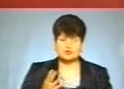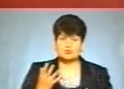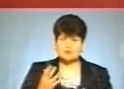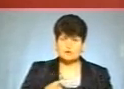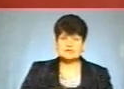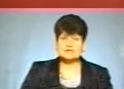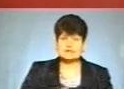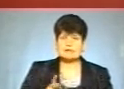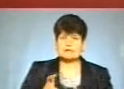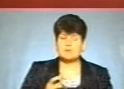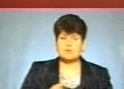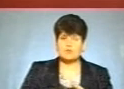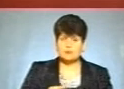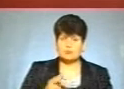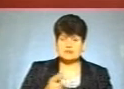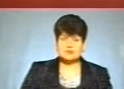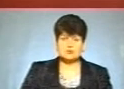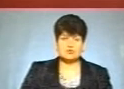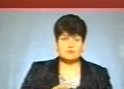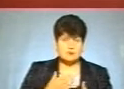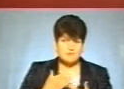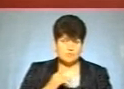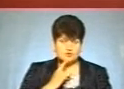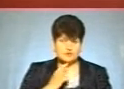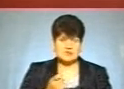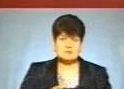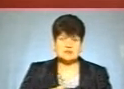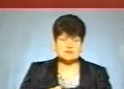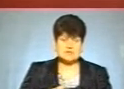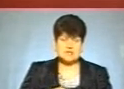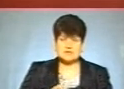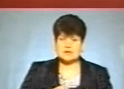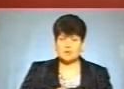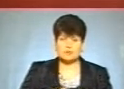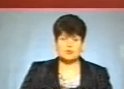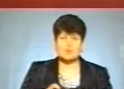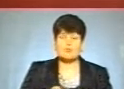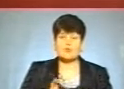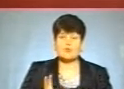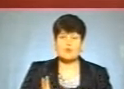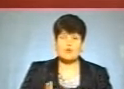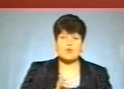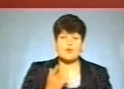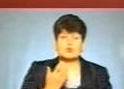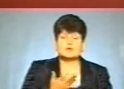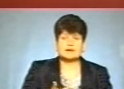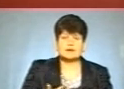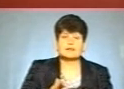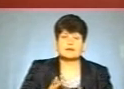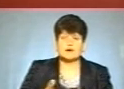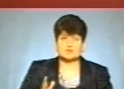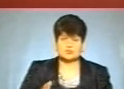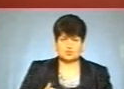цієї теми повертатися, тому що кінцевої постанови немає, поки що в адміністрації не коментують про те, кого, коли та яким чином